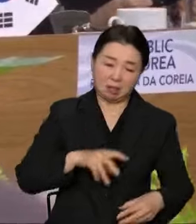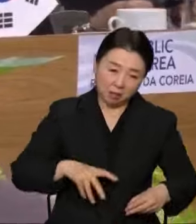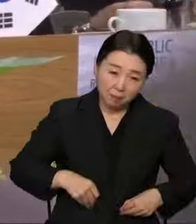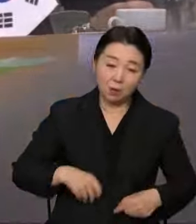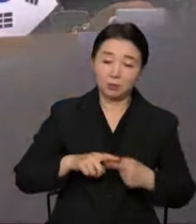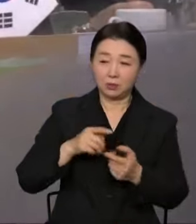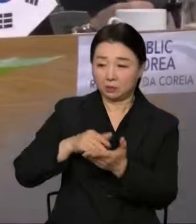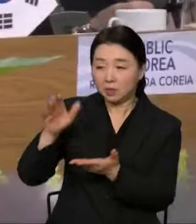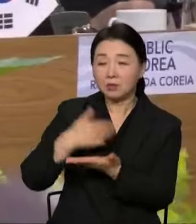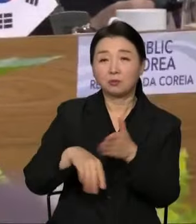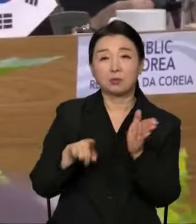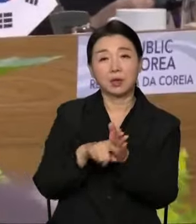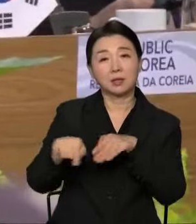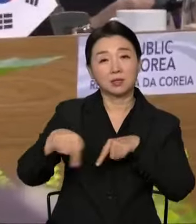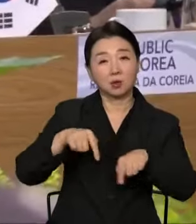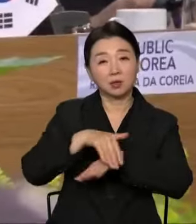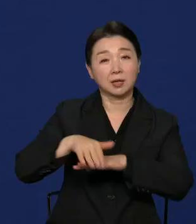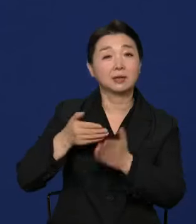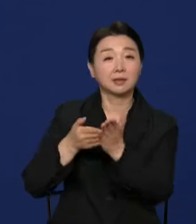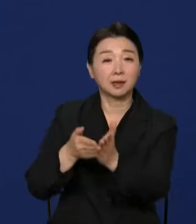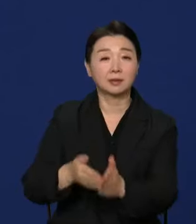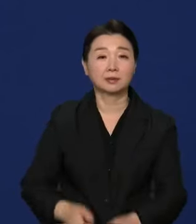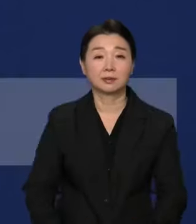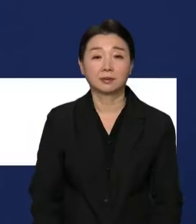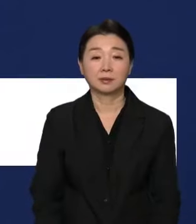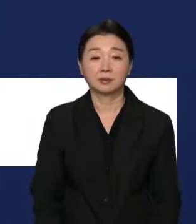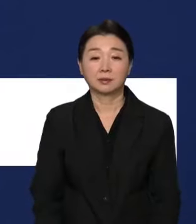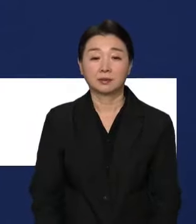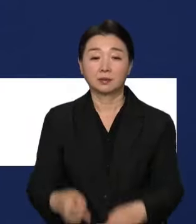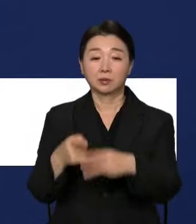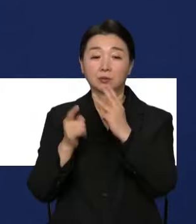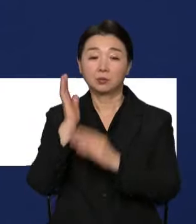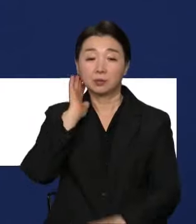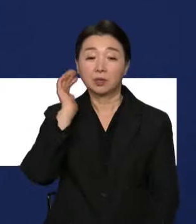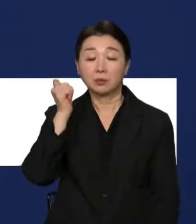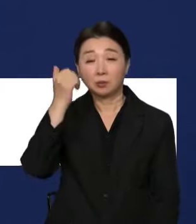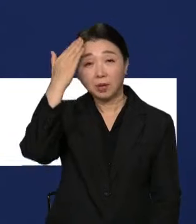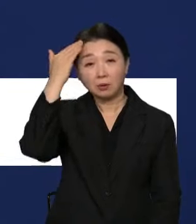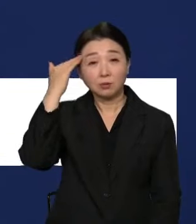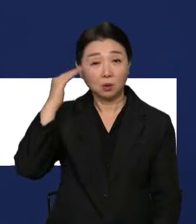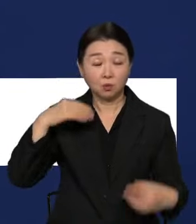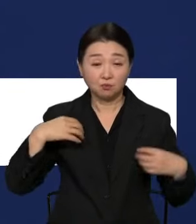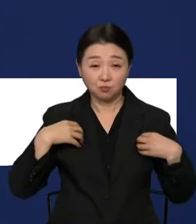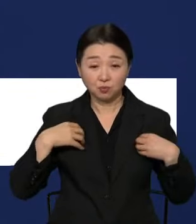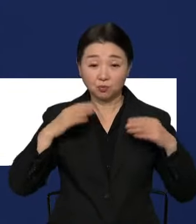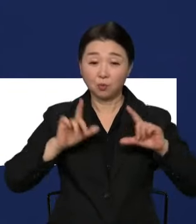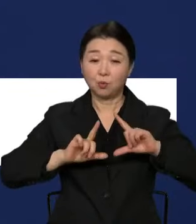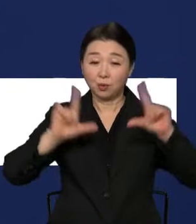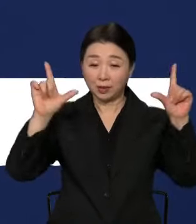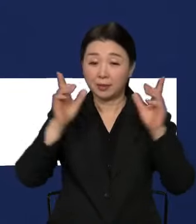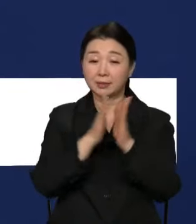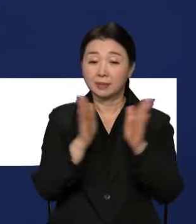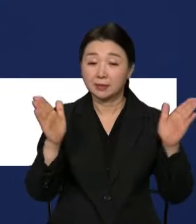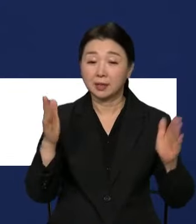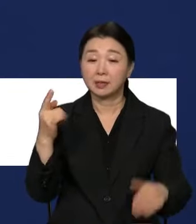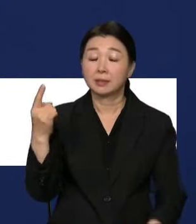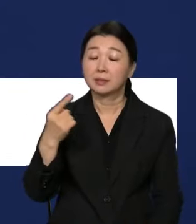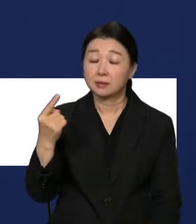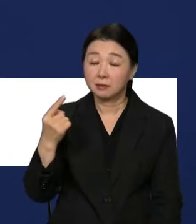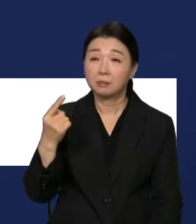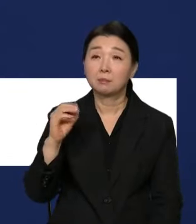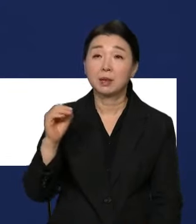퇴치하기 위한 정책을 제안했습니다. 윤 대통령은 우리 정부가 올해 실시 예정인 천만